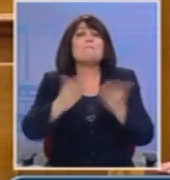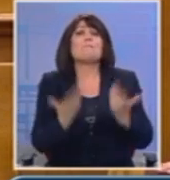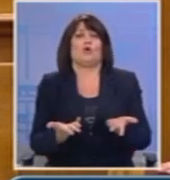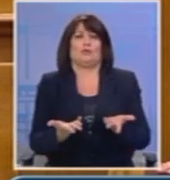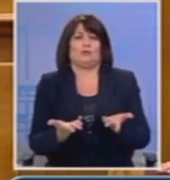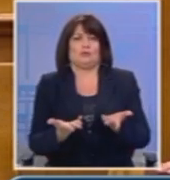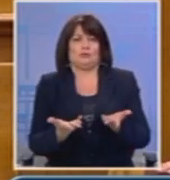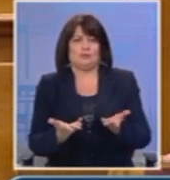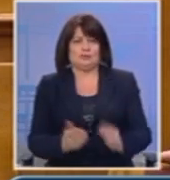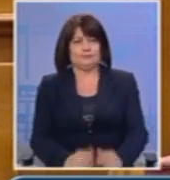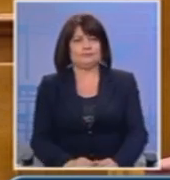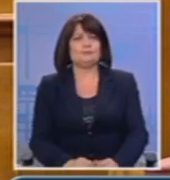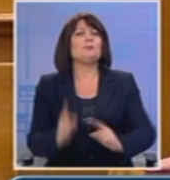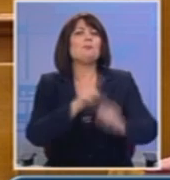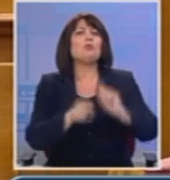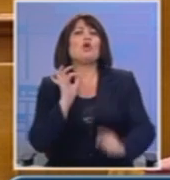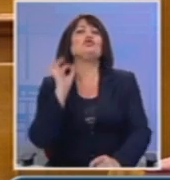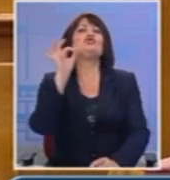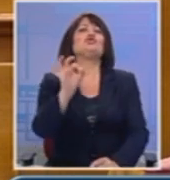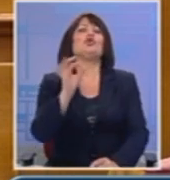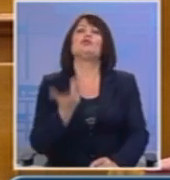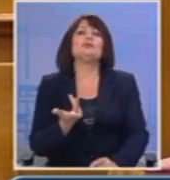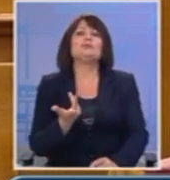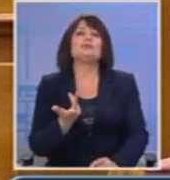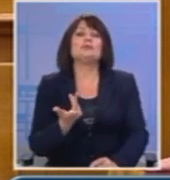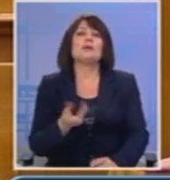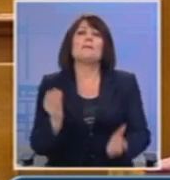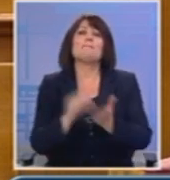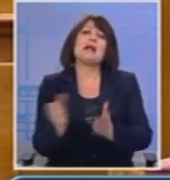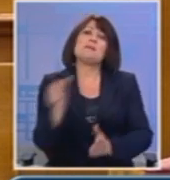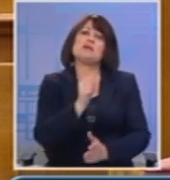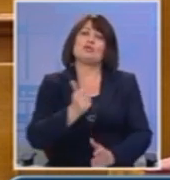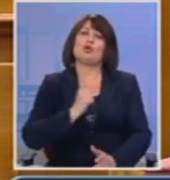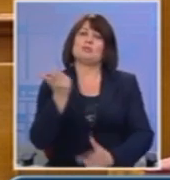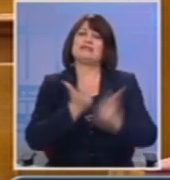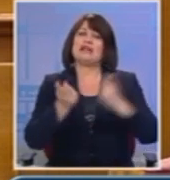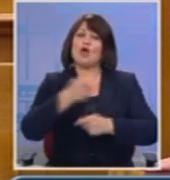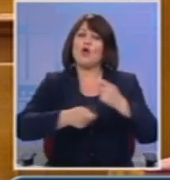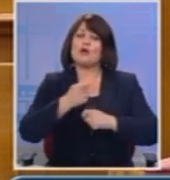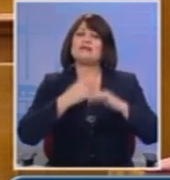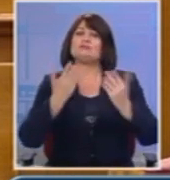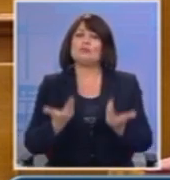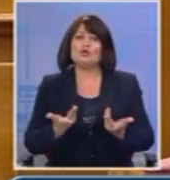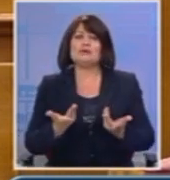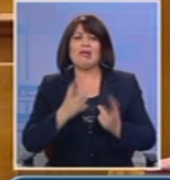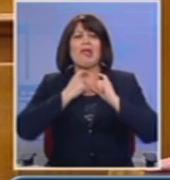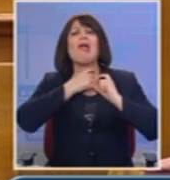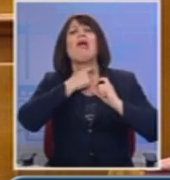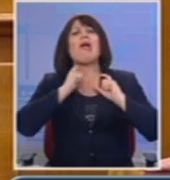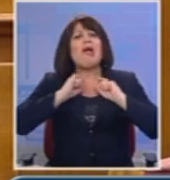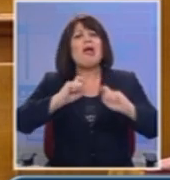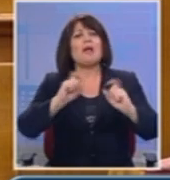πότε ποιος είναι ο στόχος πότε θα επανέλθουμε στις αγορές πότε θα πάψουμε να εξαρτώμεθα από ένα